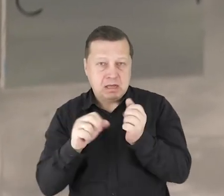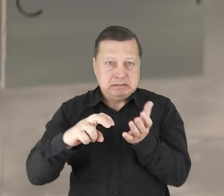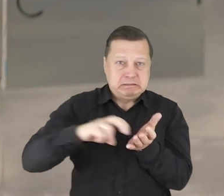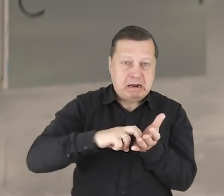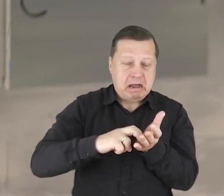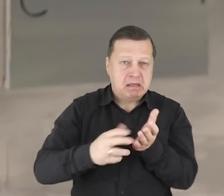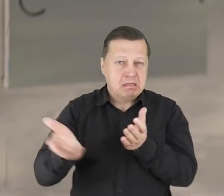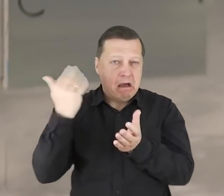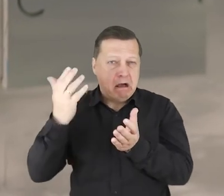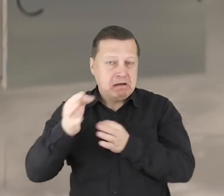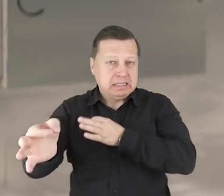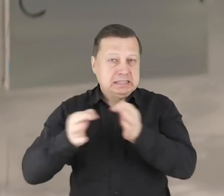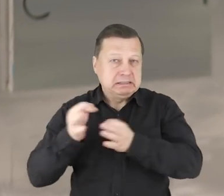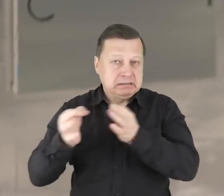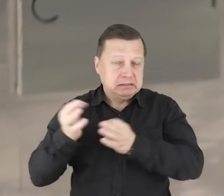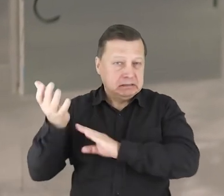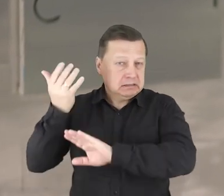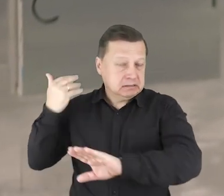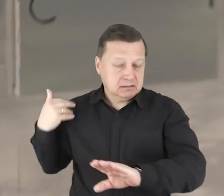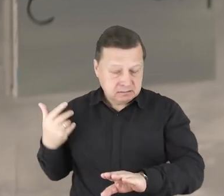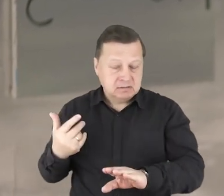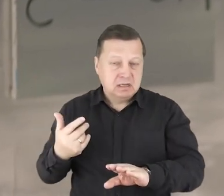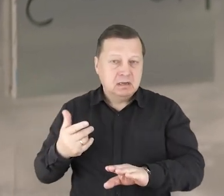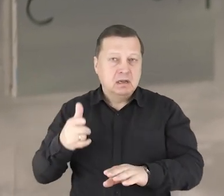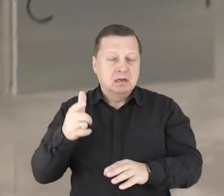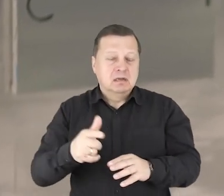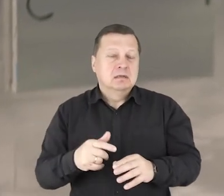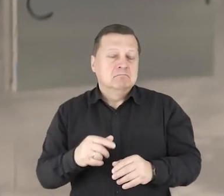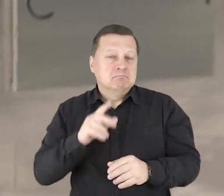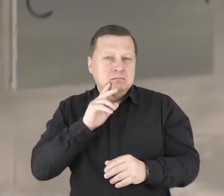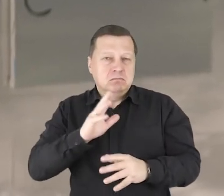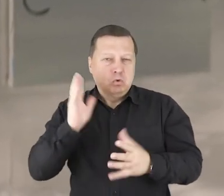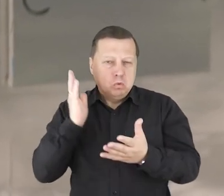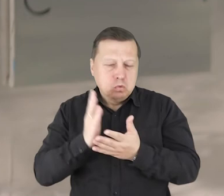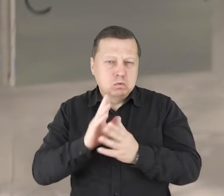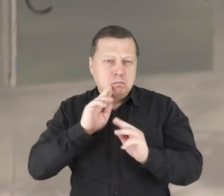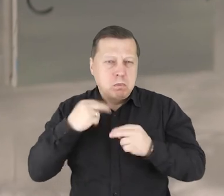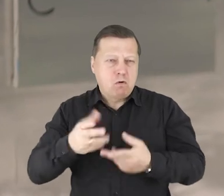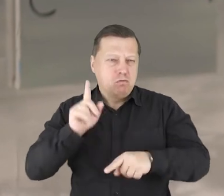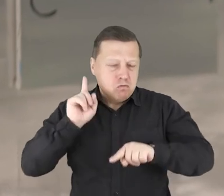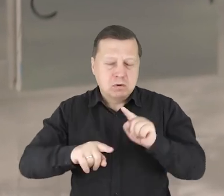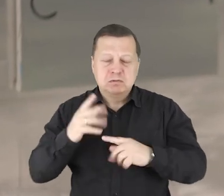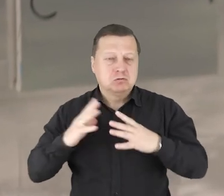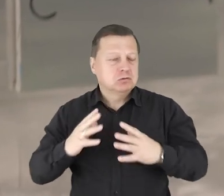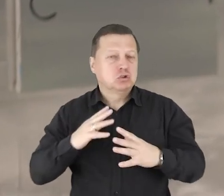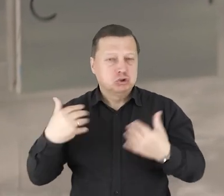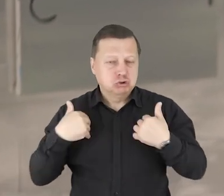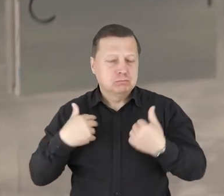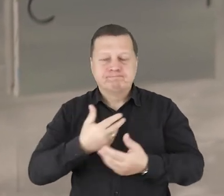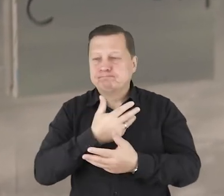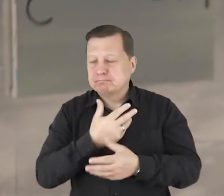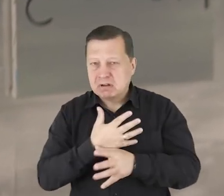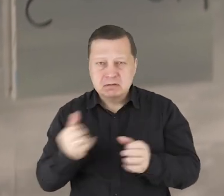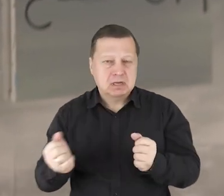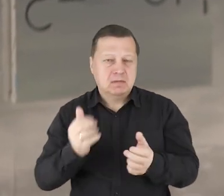strachem, historycznymi wydarzeniami, które ciągle nie zostały przepracowane, w związku z tym przejawiają się